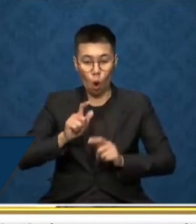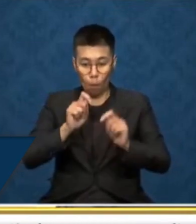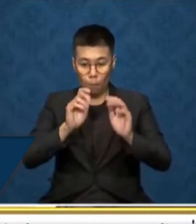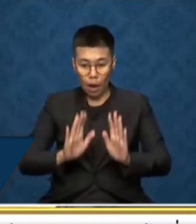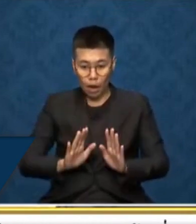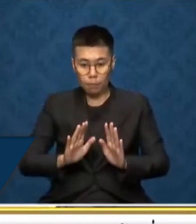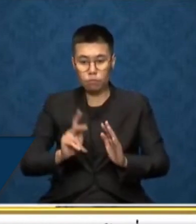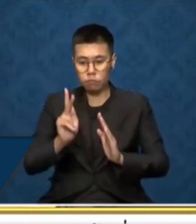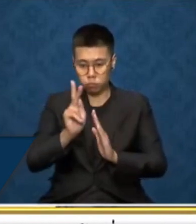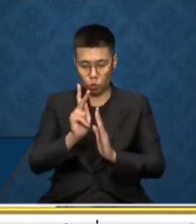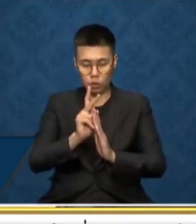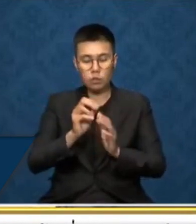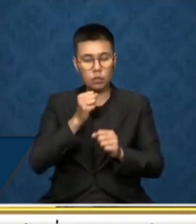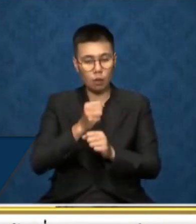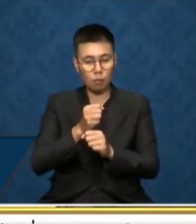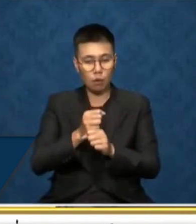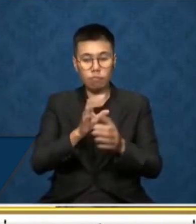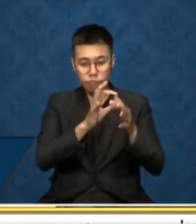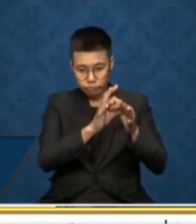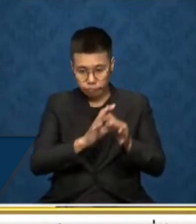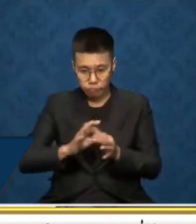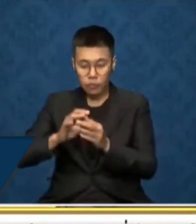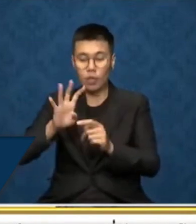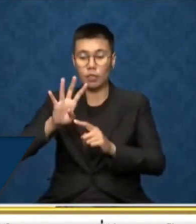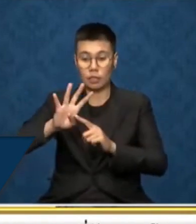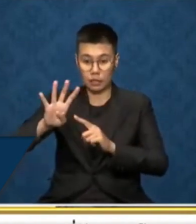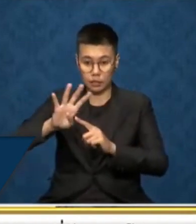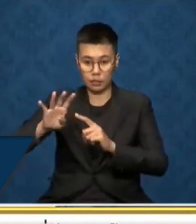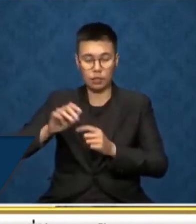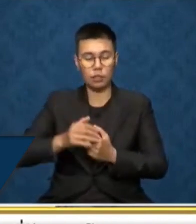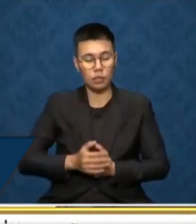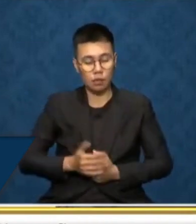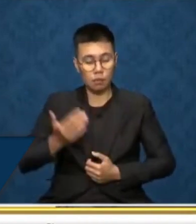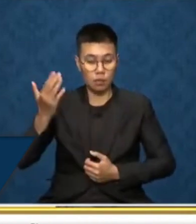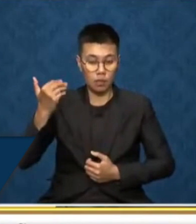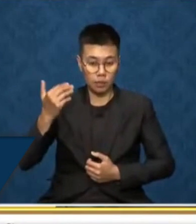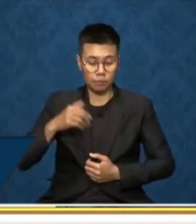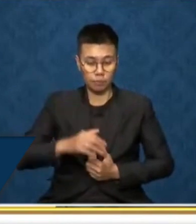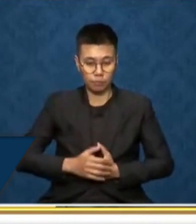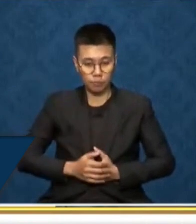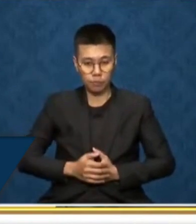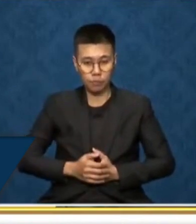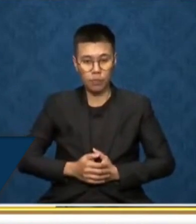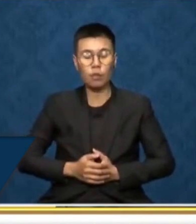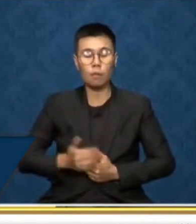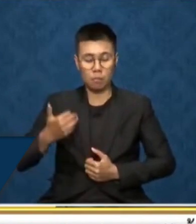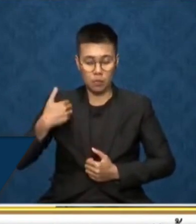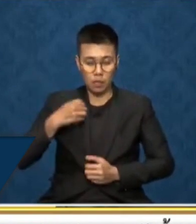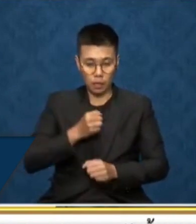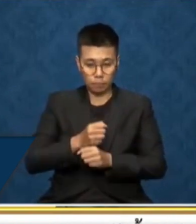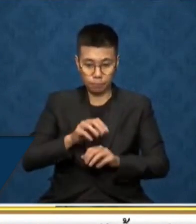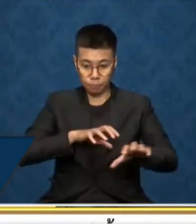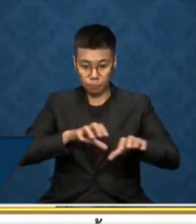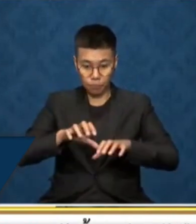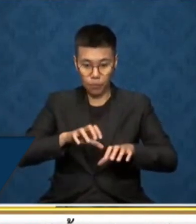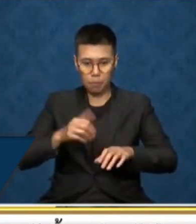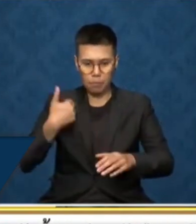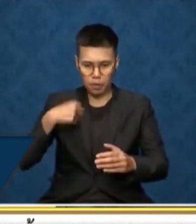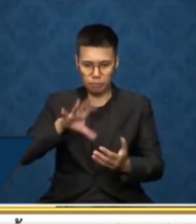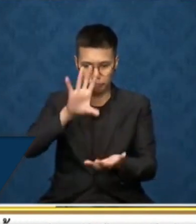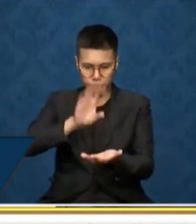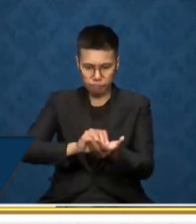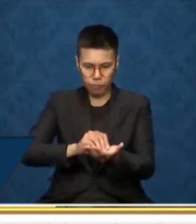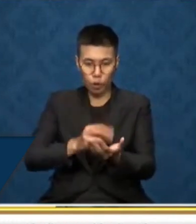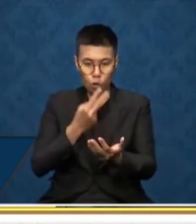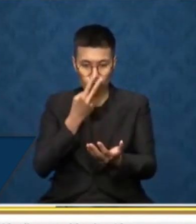าต่างๆนั้นเกิดความสอดคล้องครับอันที่4ครับท่านประธานครับการดำเนินการเพื่อให้มีการบริหารจัดการที่มีการบันทึกรายงาน